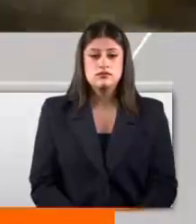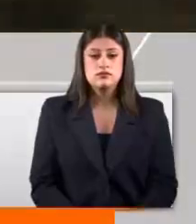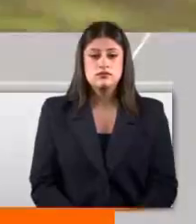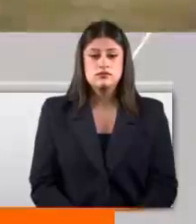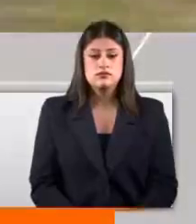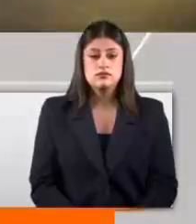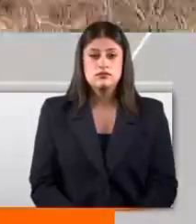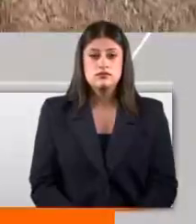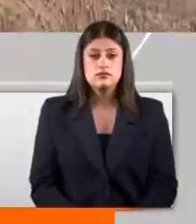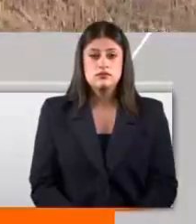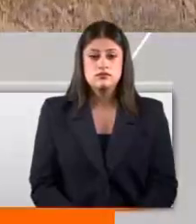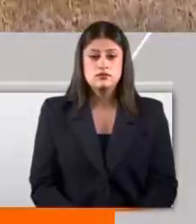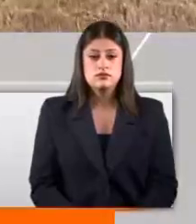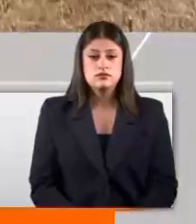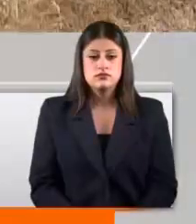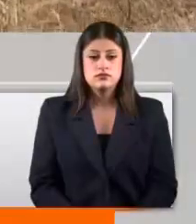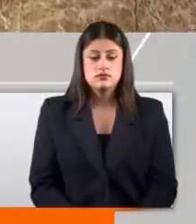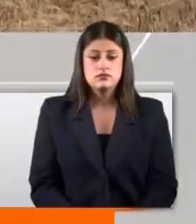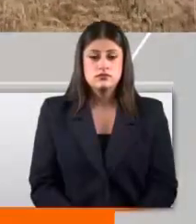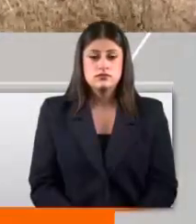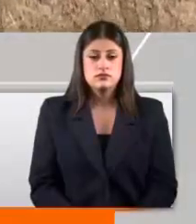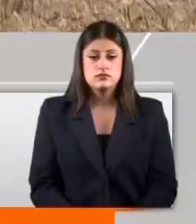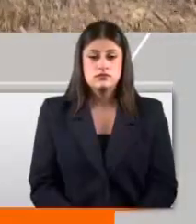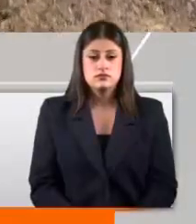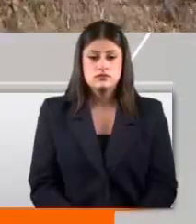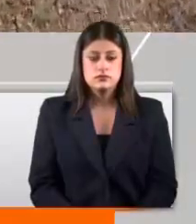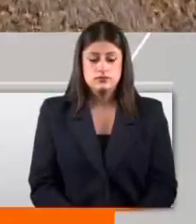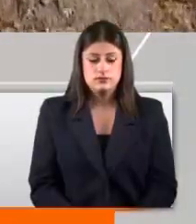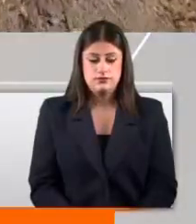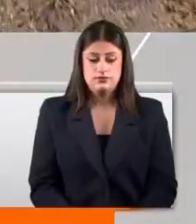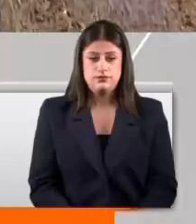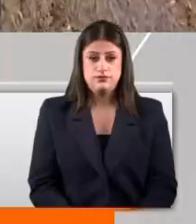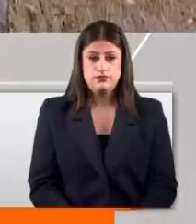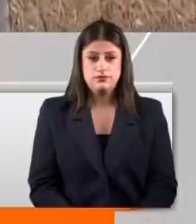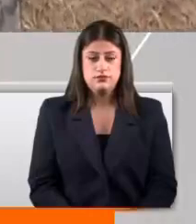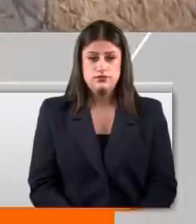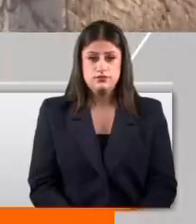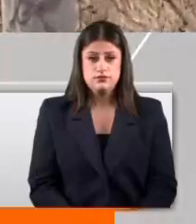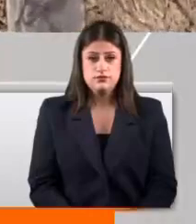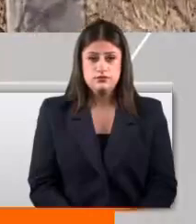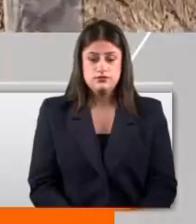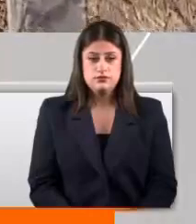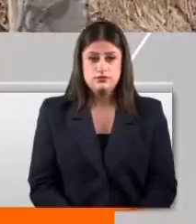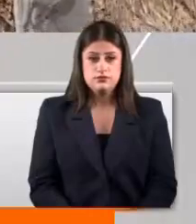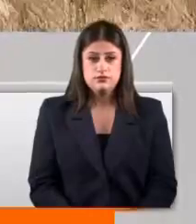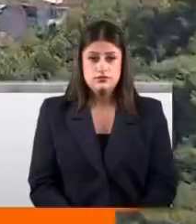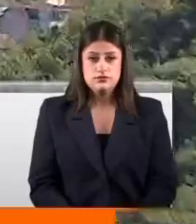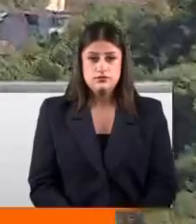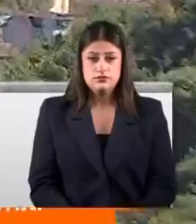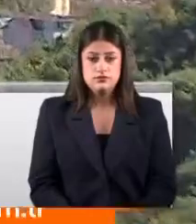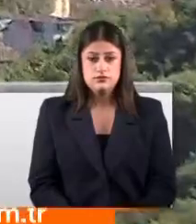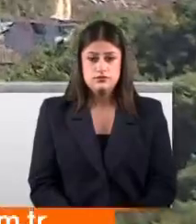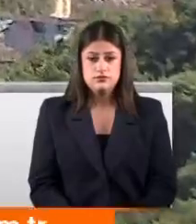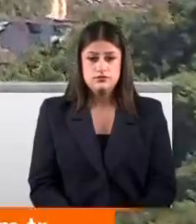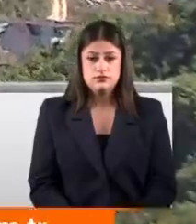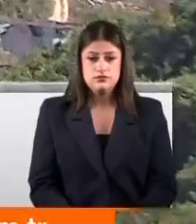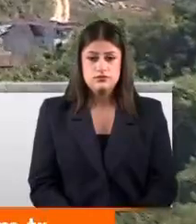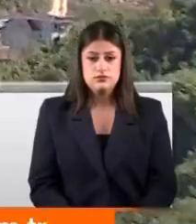günde biter. Son bir yılda yaklaşık %50-%60 civarında artış gösterdi.